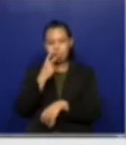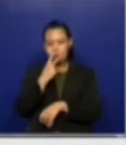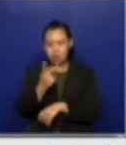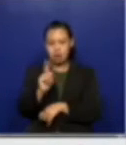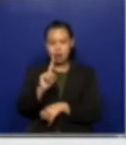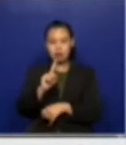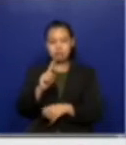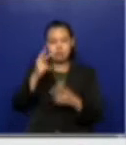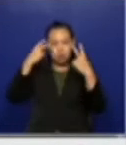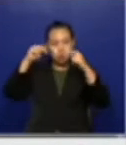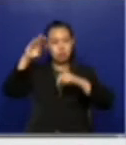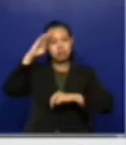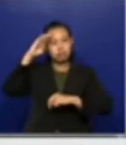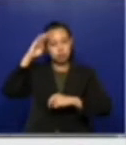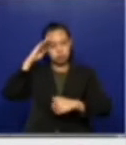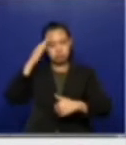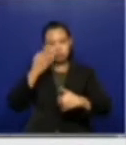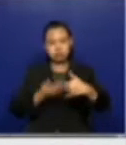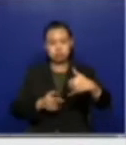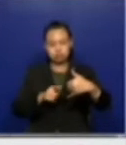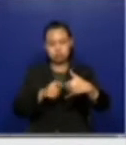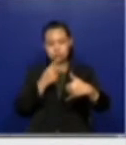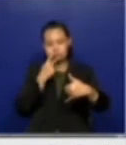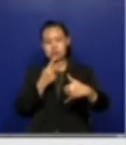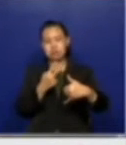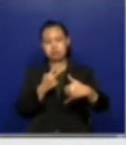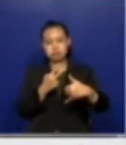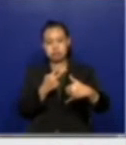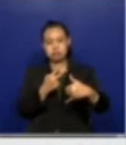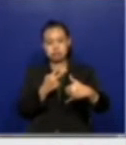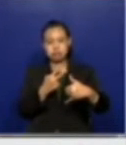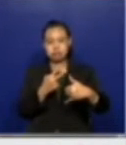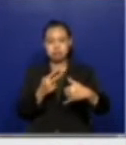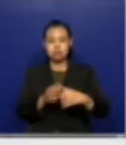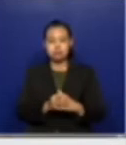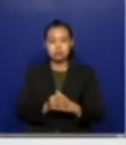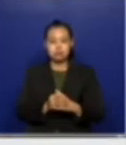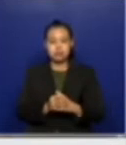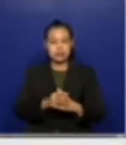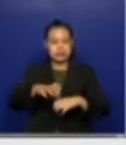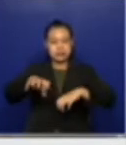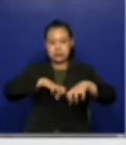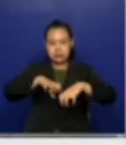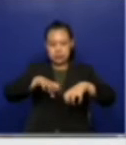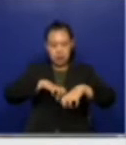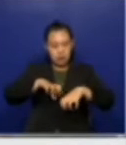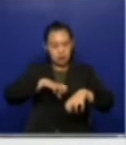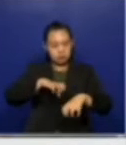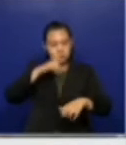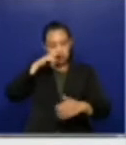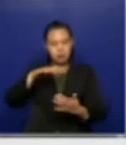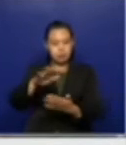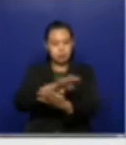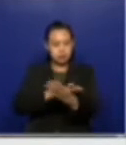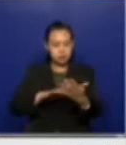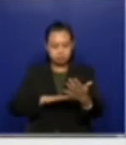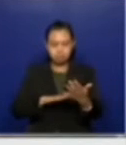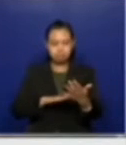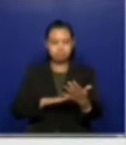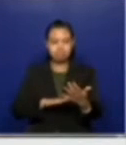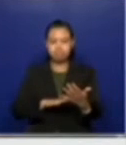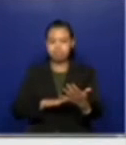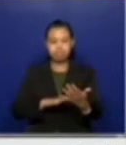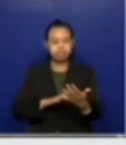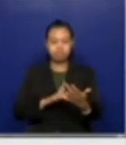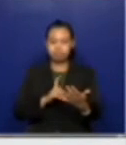ทธ์จันทร์โอชานายกรัฐมนตรีไม่อาจบริหารบ้านเมืองได้อย่างมีเอกภาพและมี